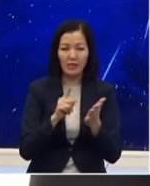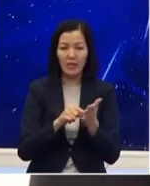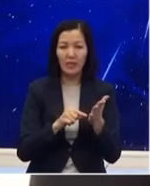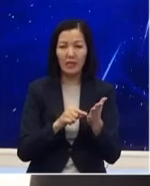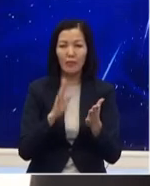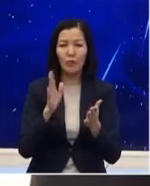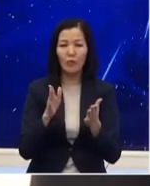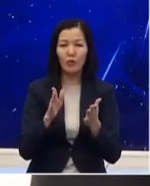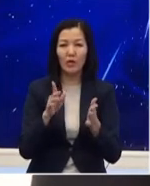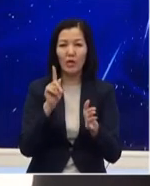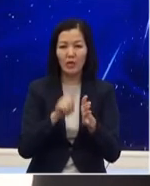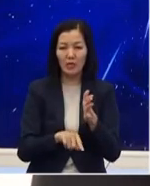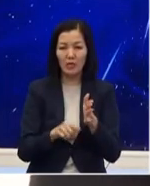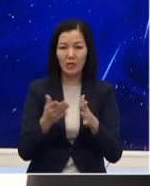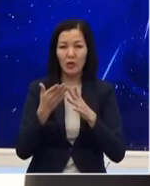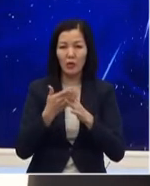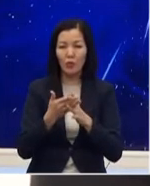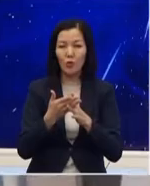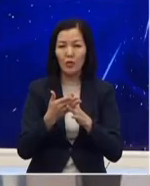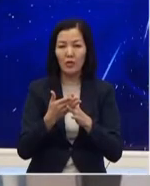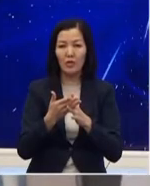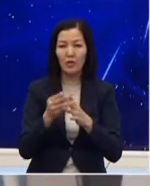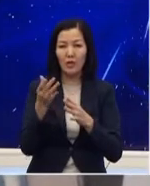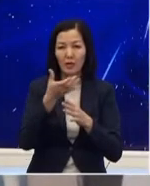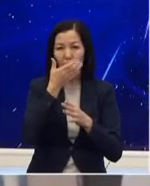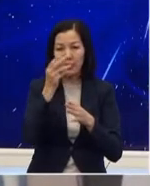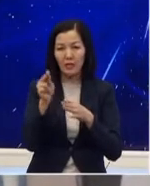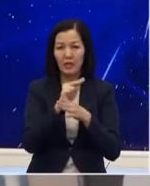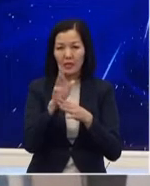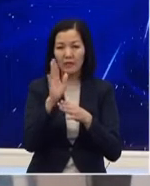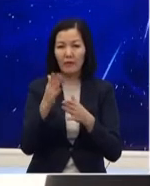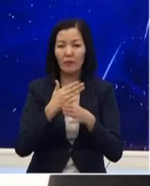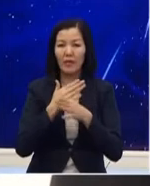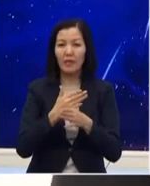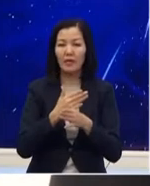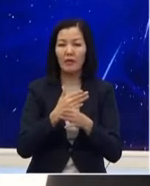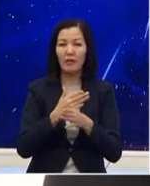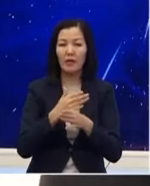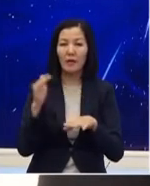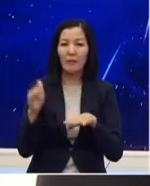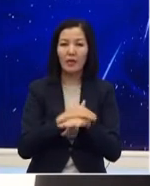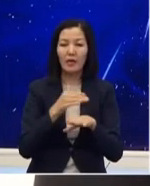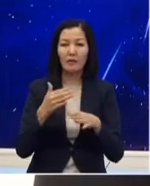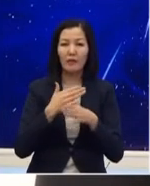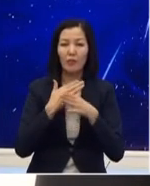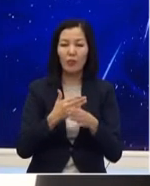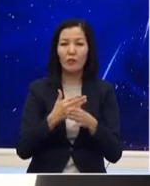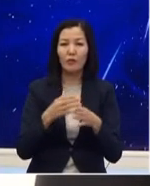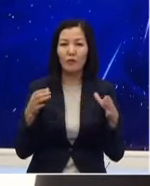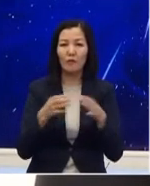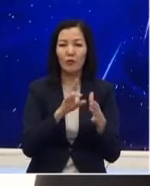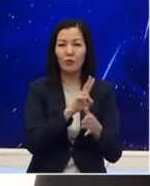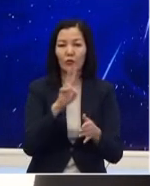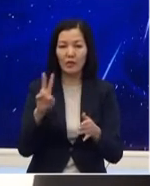есть будут предоставляться льготные зубопротезирования. Благодаря благотворительной помощи фонда